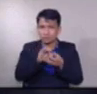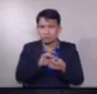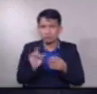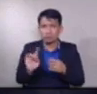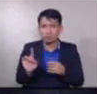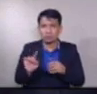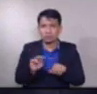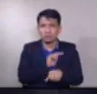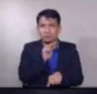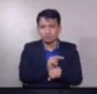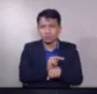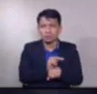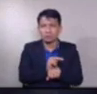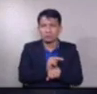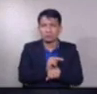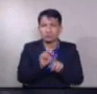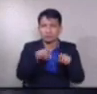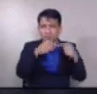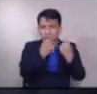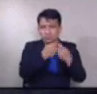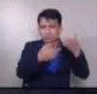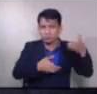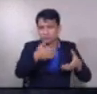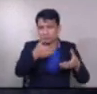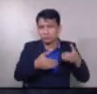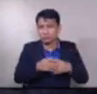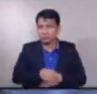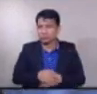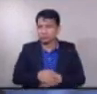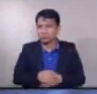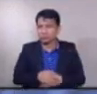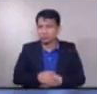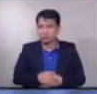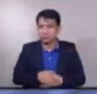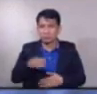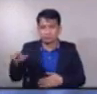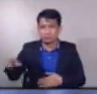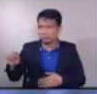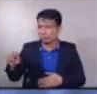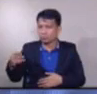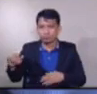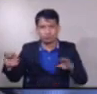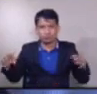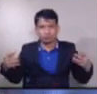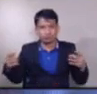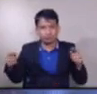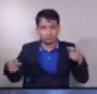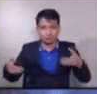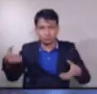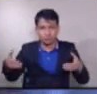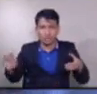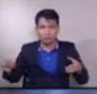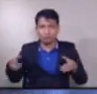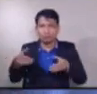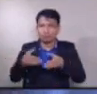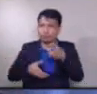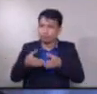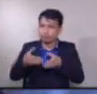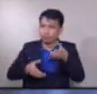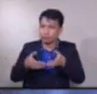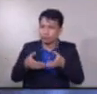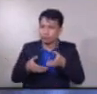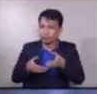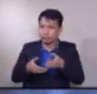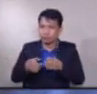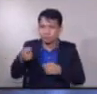na National Tribal Court. Kunwari, so mag-aaway yung Manubo versus Ditausog. Anong korte ang ngayon naglilitis? Hindi naman